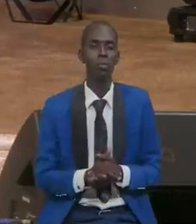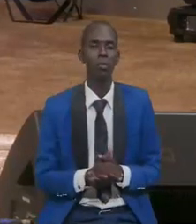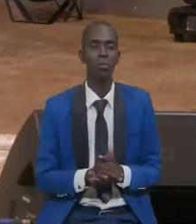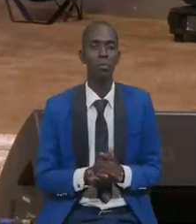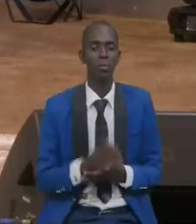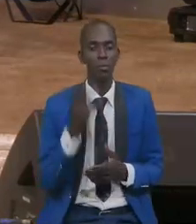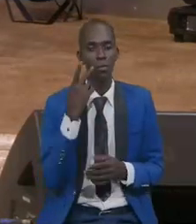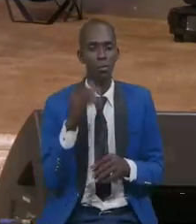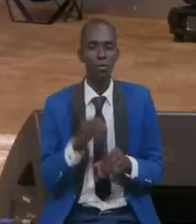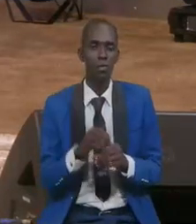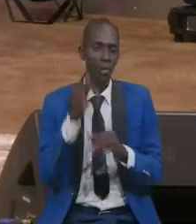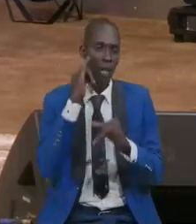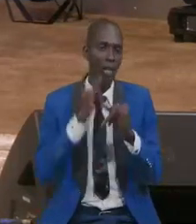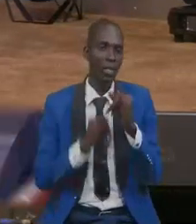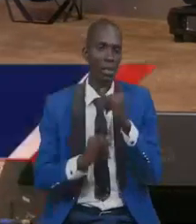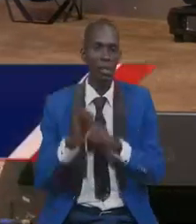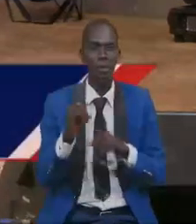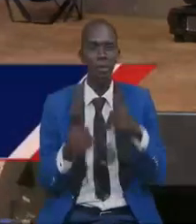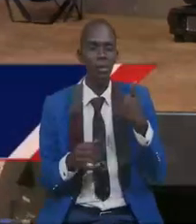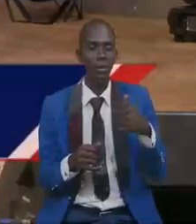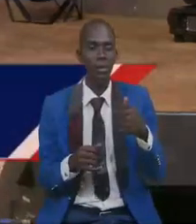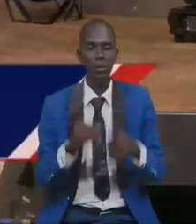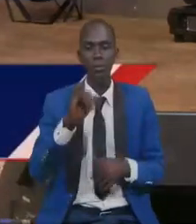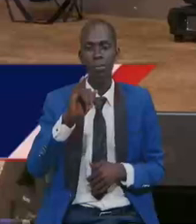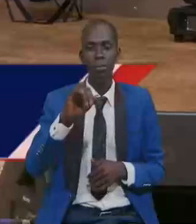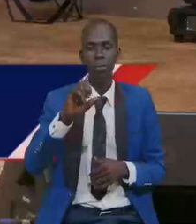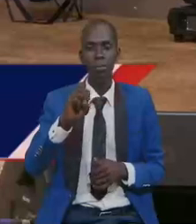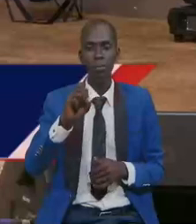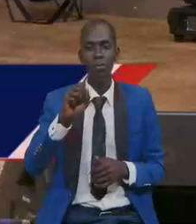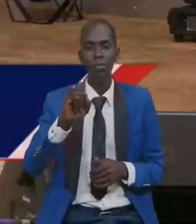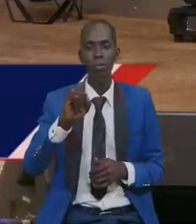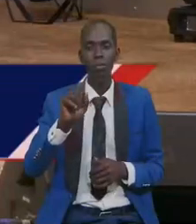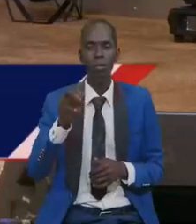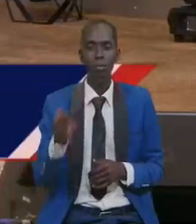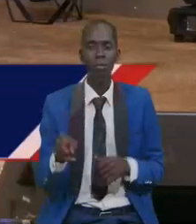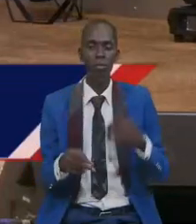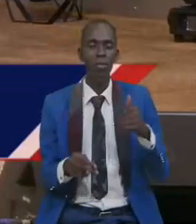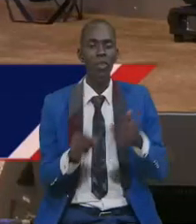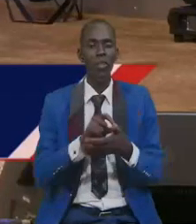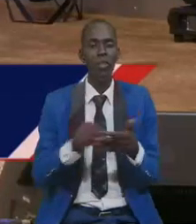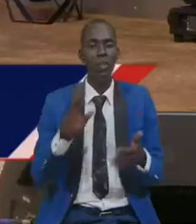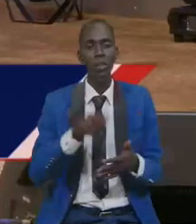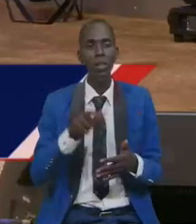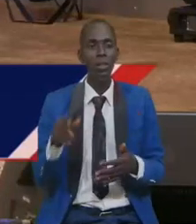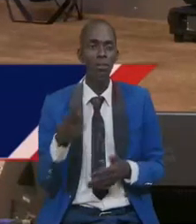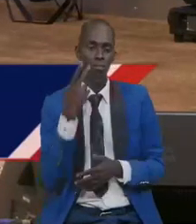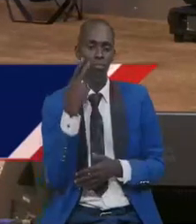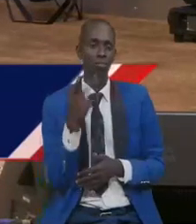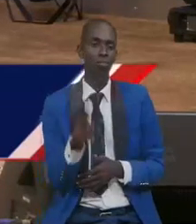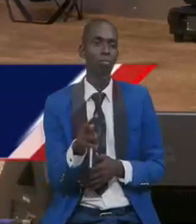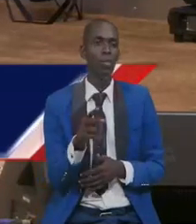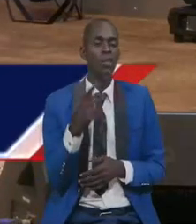Ésaïe 10, verset 33. Ésaïe 10, verset 33 nous